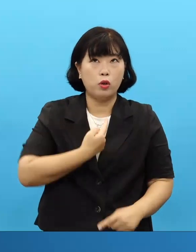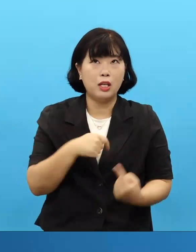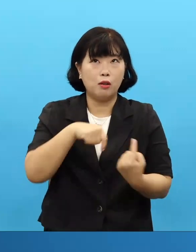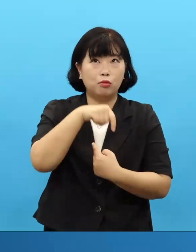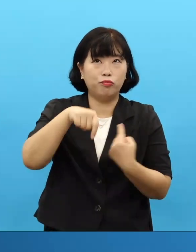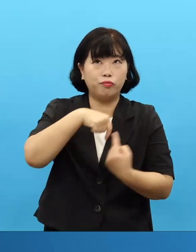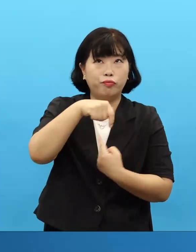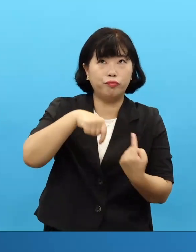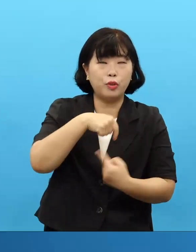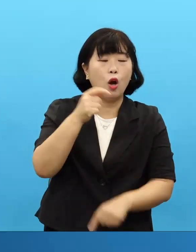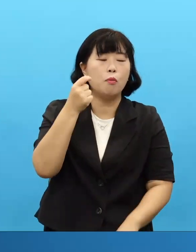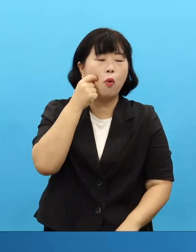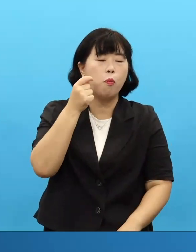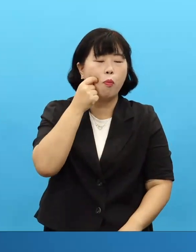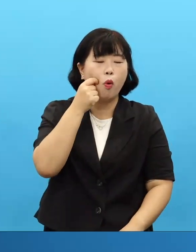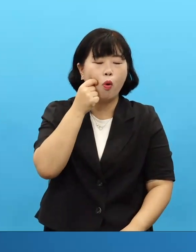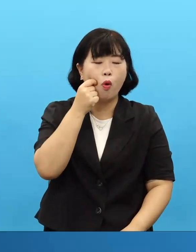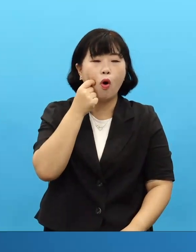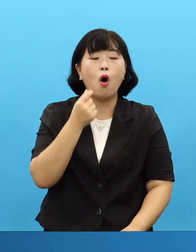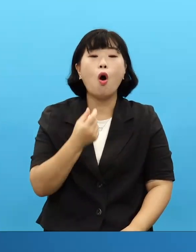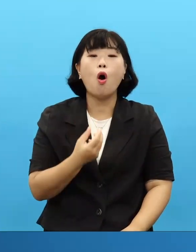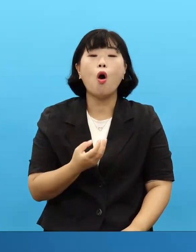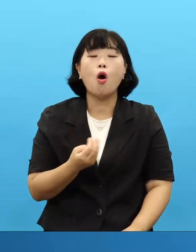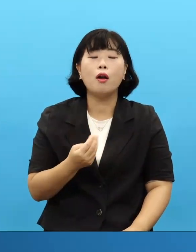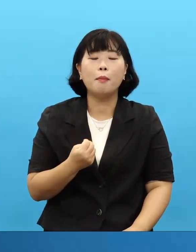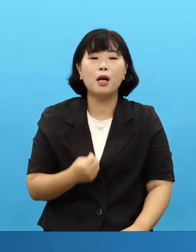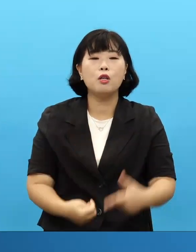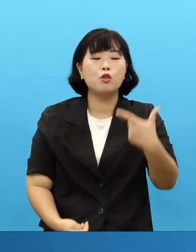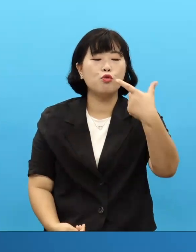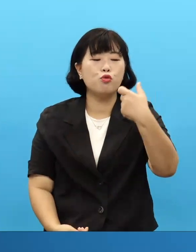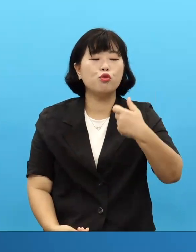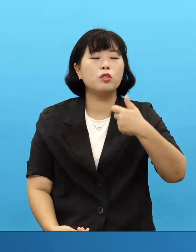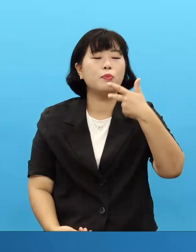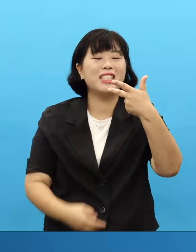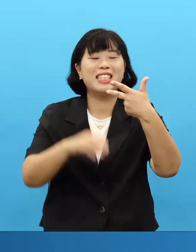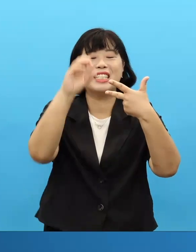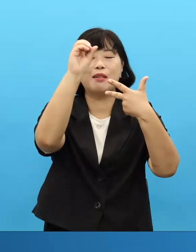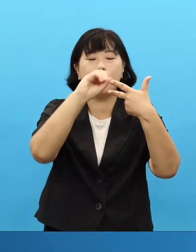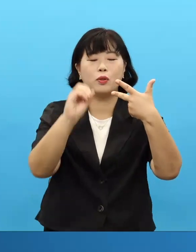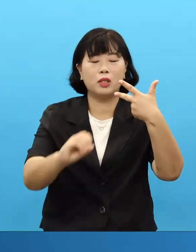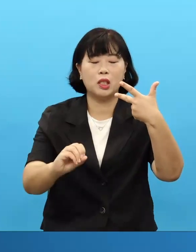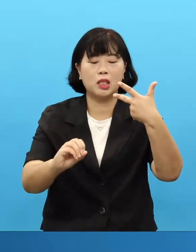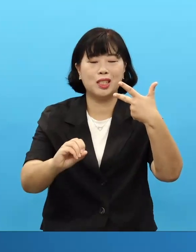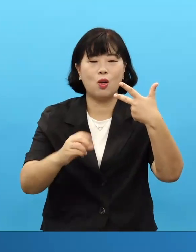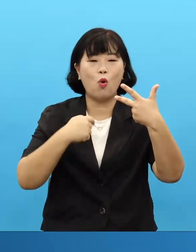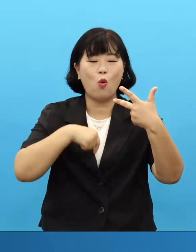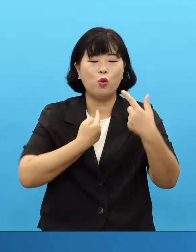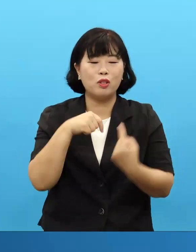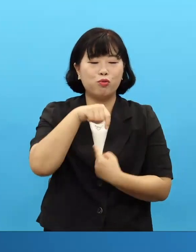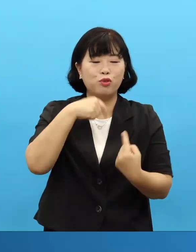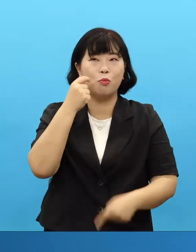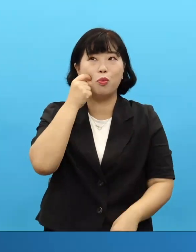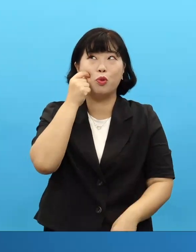see that right now, the total number of dependent churches stands at 60 to 70%. 부끄럽게도